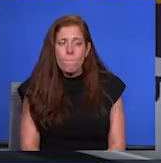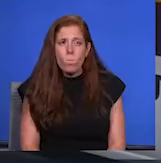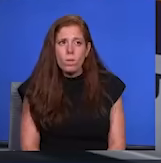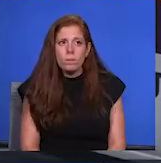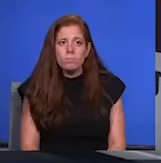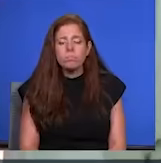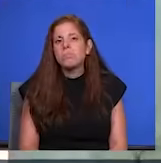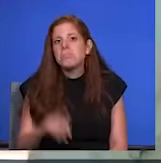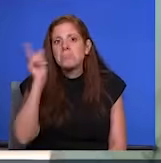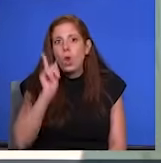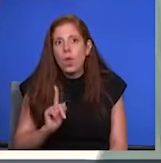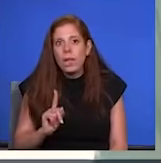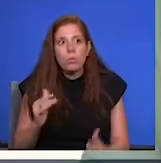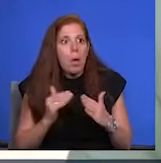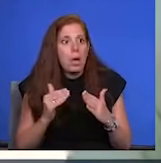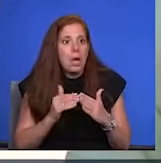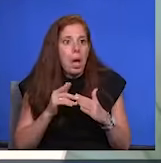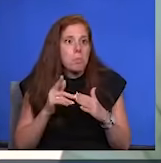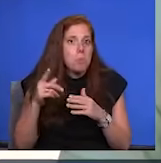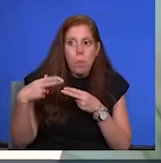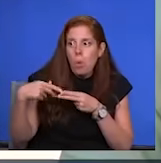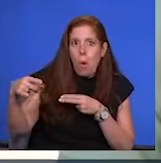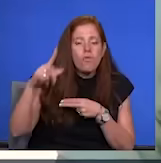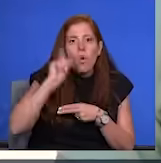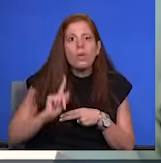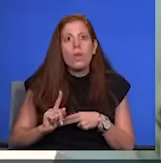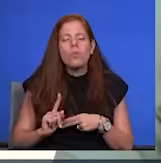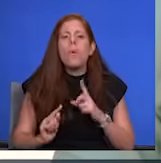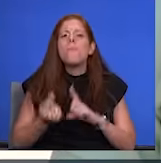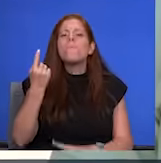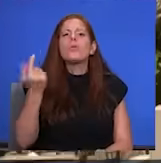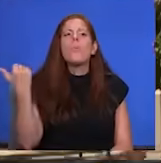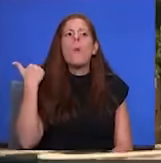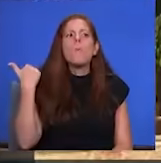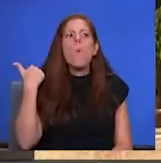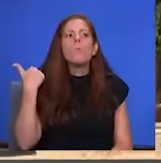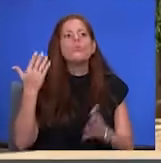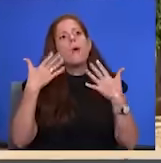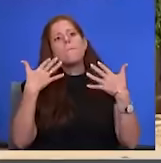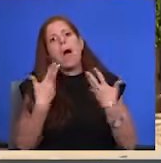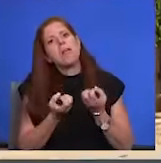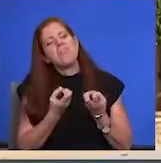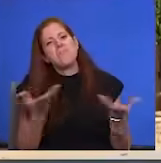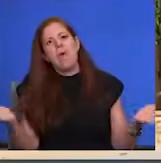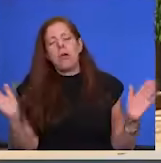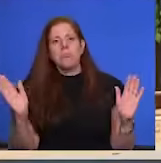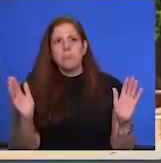לא ידענו, אנחנו גרים פה מעבר לכביש, ולא ידענו, ופתאום יום אחד אמרו שפארק הדרים נפתח, הפתעה גמורה